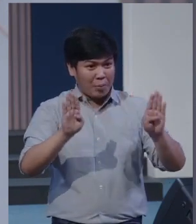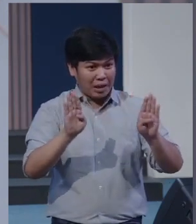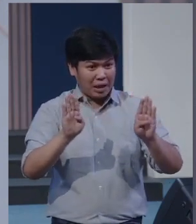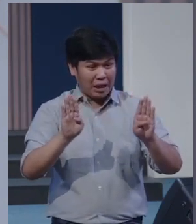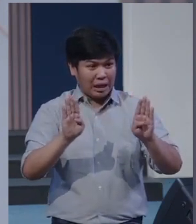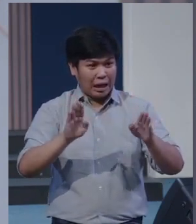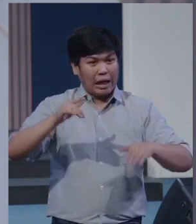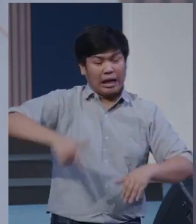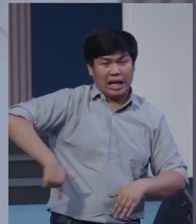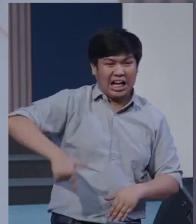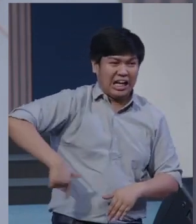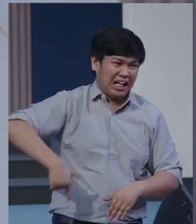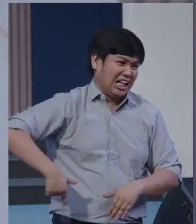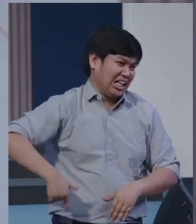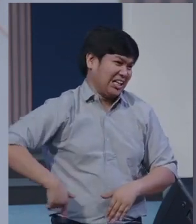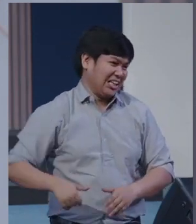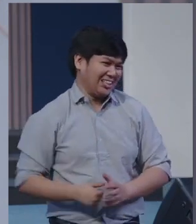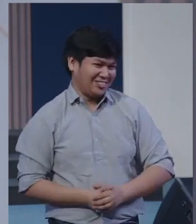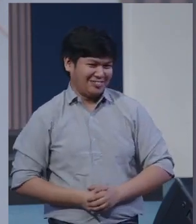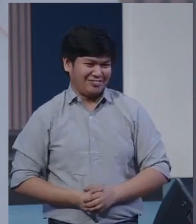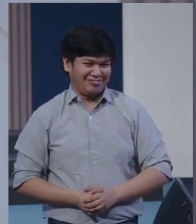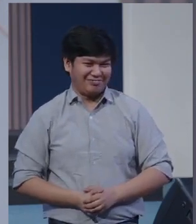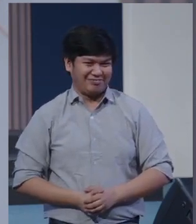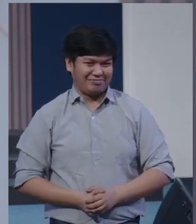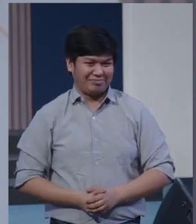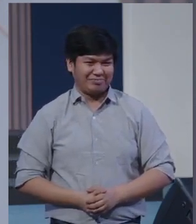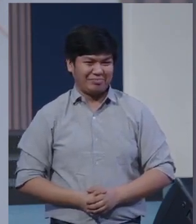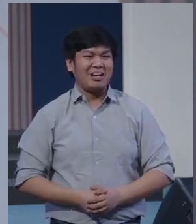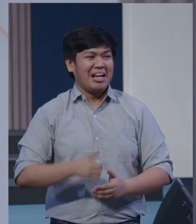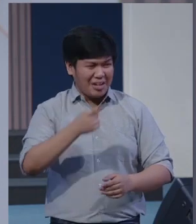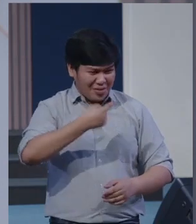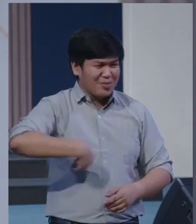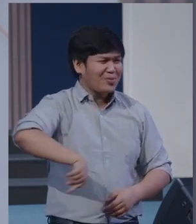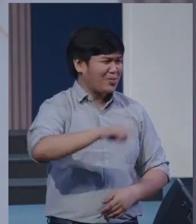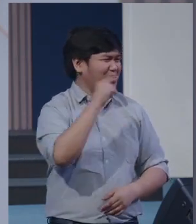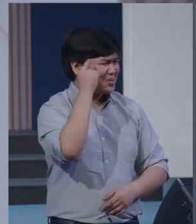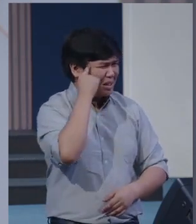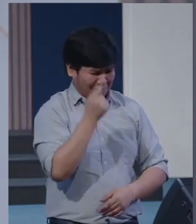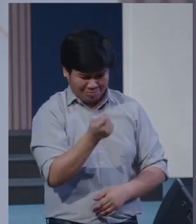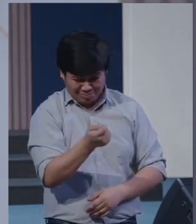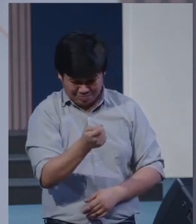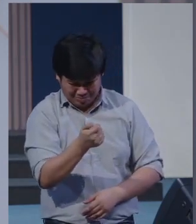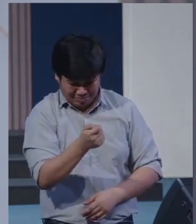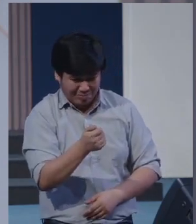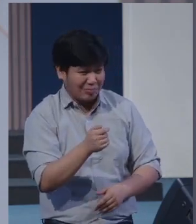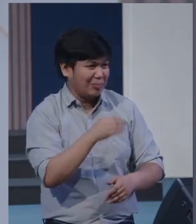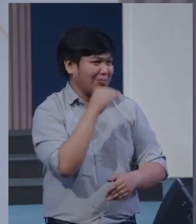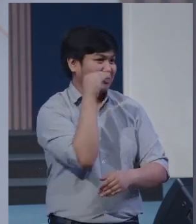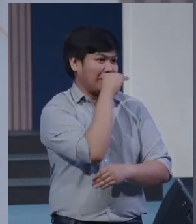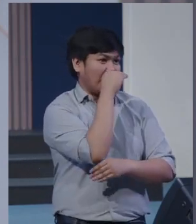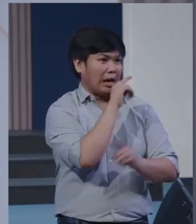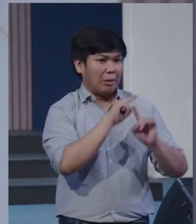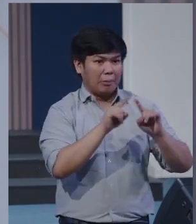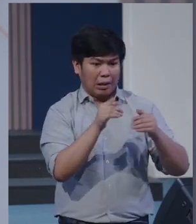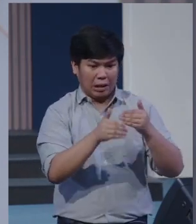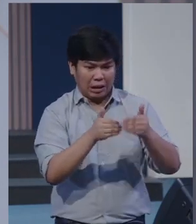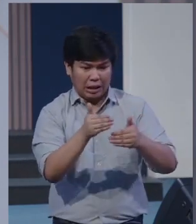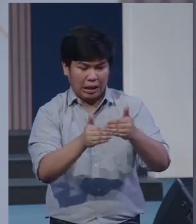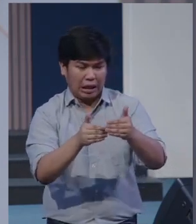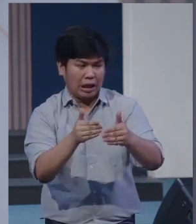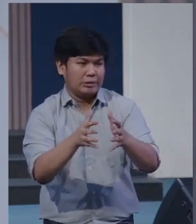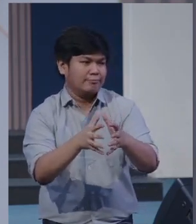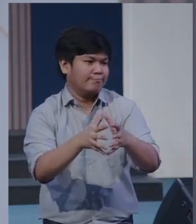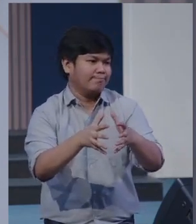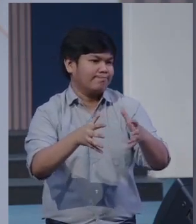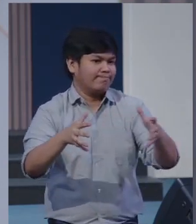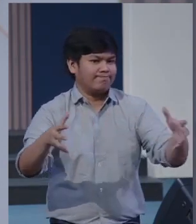na-late at kung minsan bibitawan po natin yung mga ganong maliliit na pagsisinungaling o